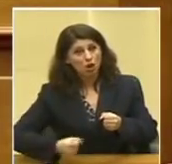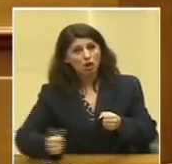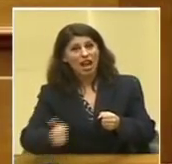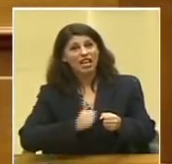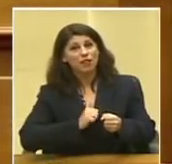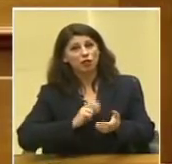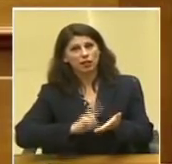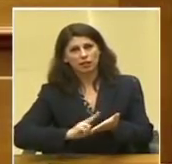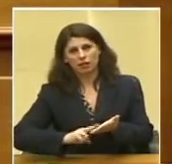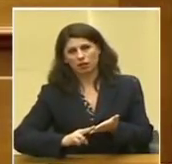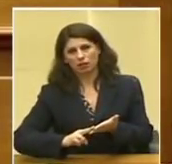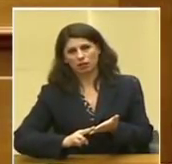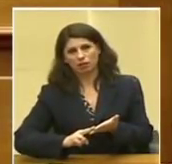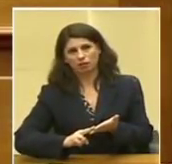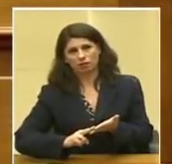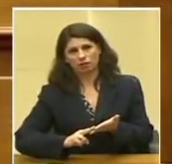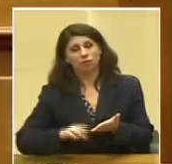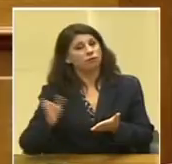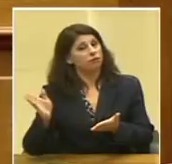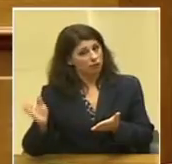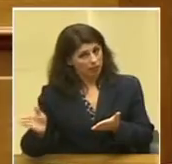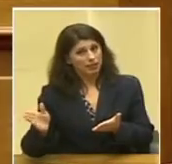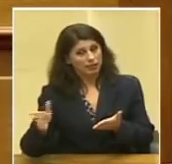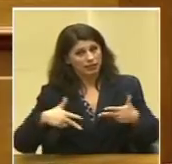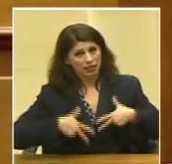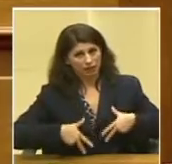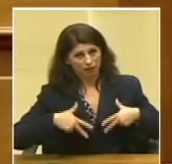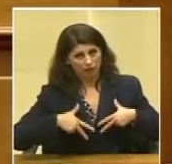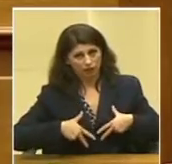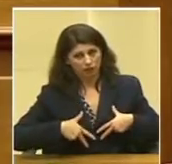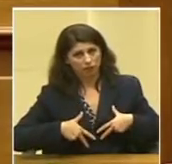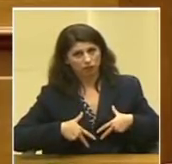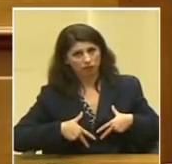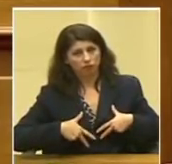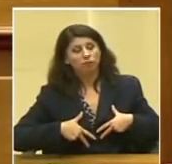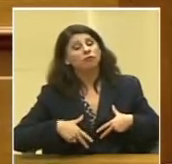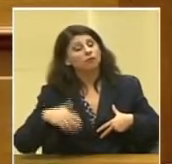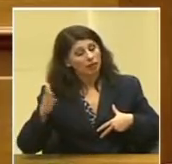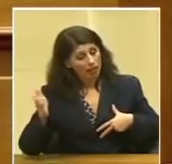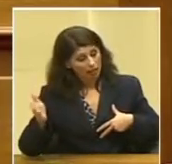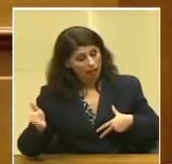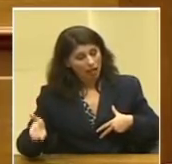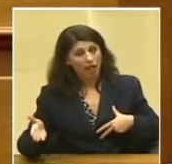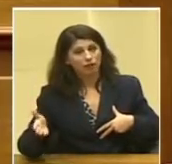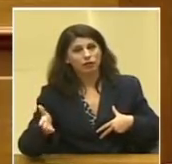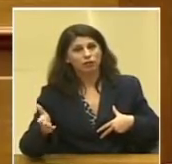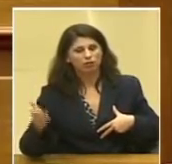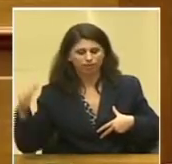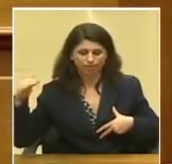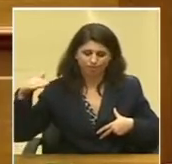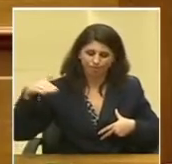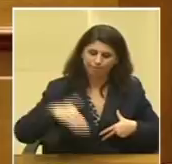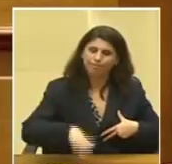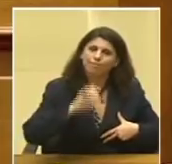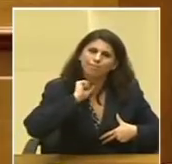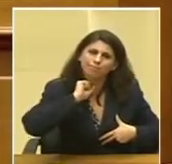ασφάλισης. Και εσείς βεβαίως ως κυβέρνηση ήσασταν αυτοί που χρεοκοπήσατε τα